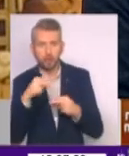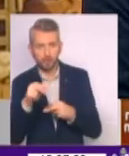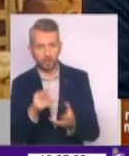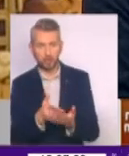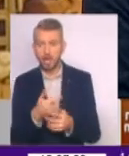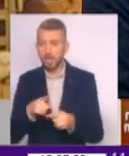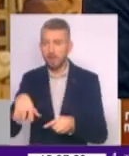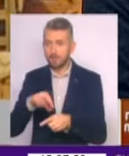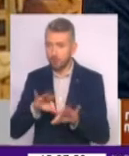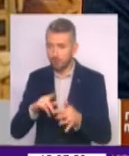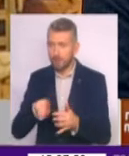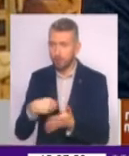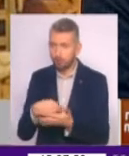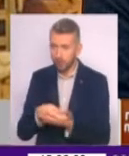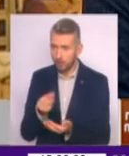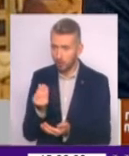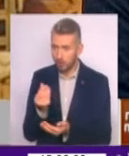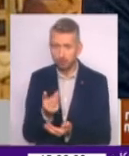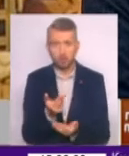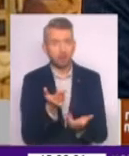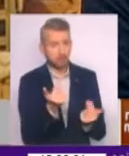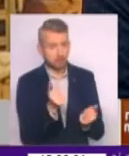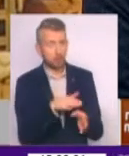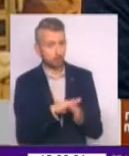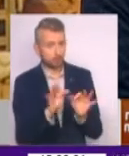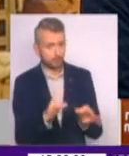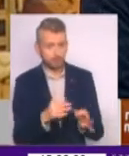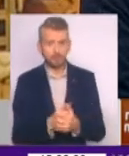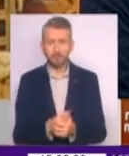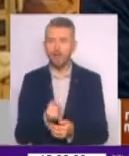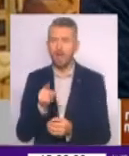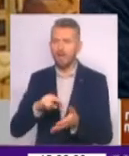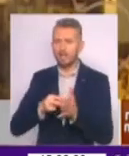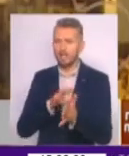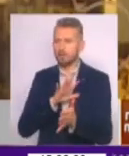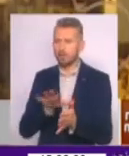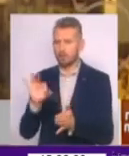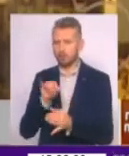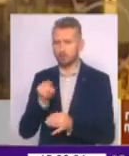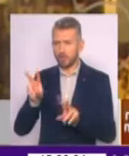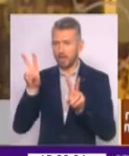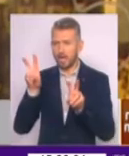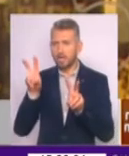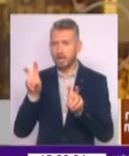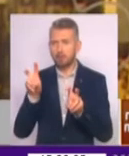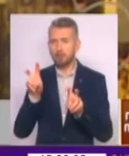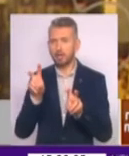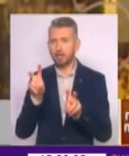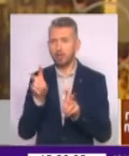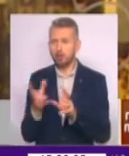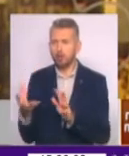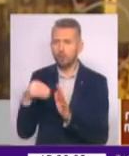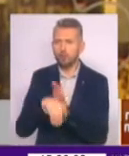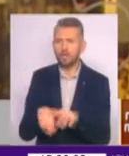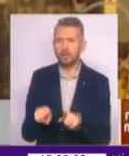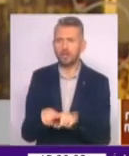все відбувається за бюджетний кошт в інших містах, так? Абсолютно, так. От ви не планували з приводу ось цієї теми долучити все